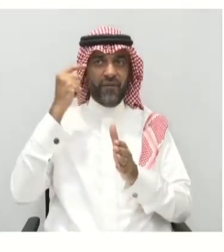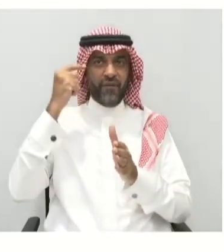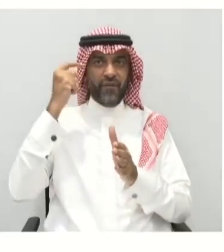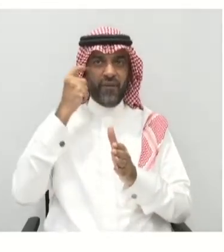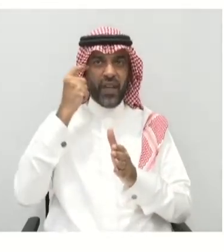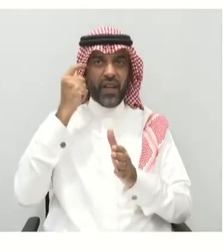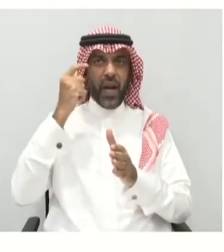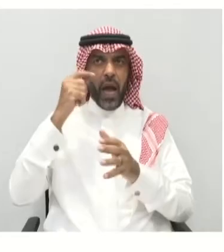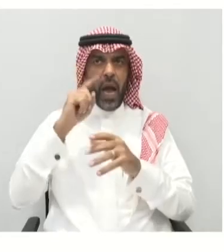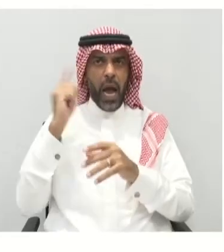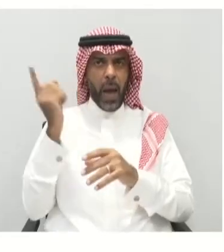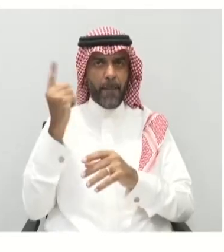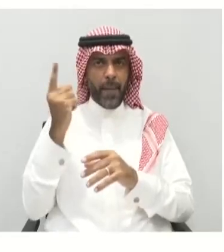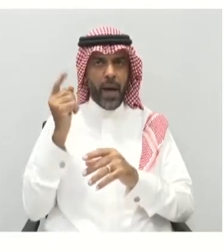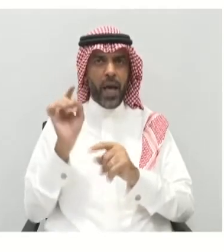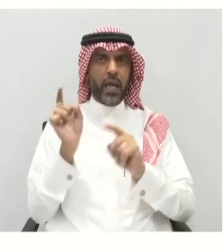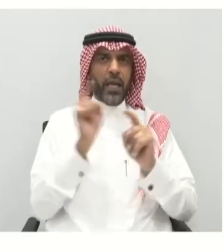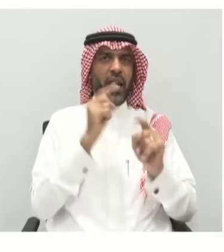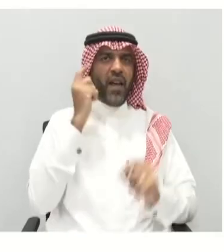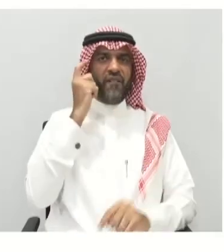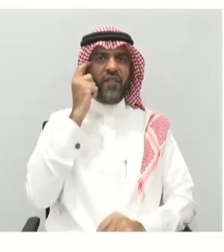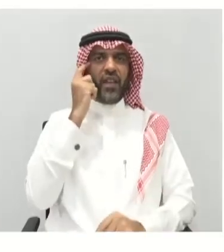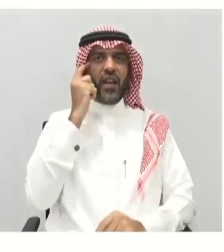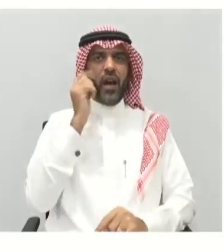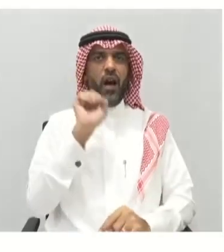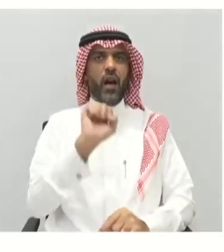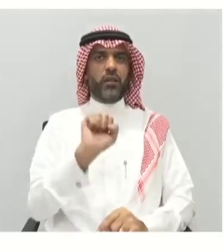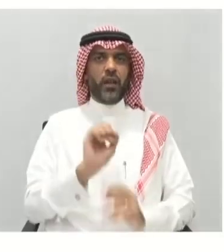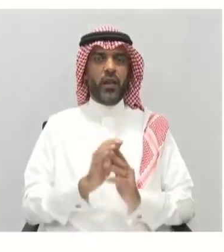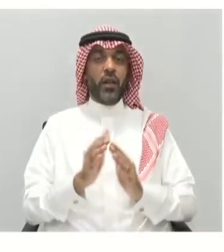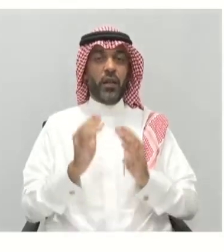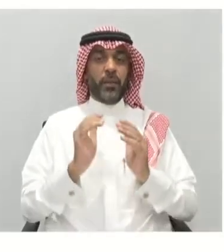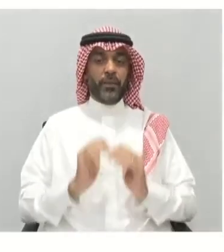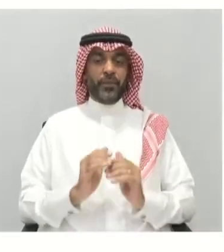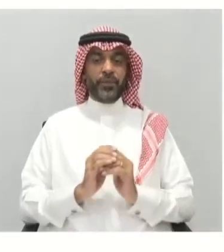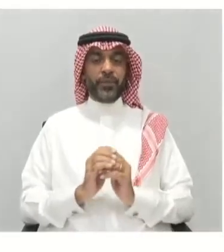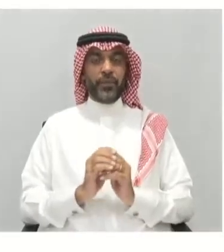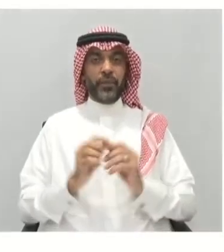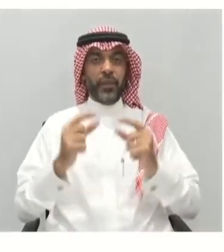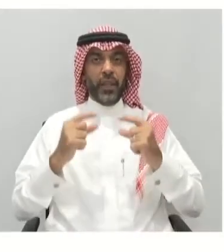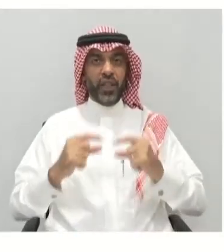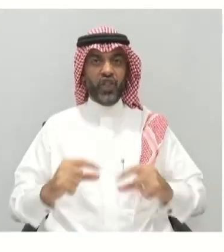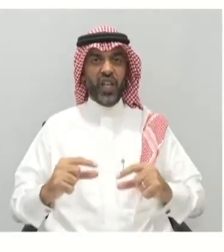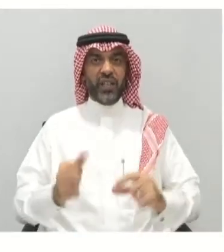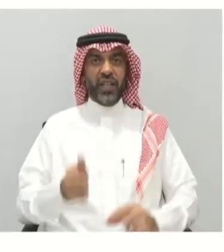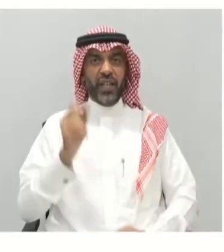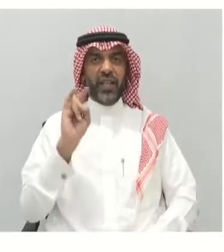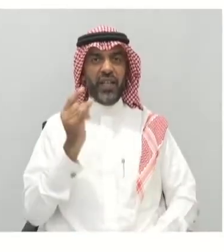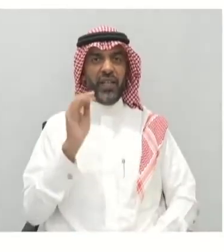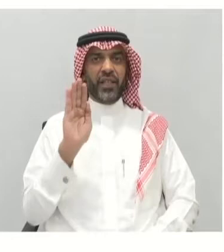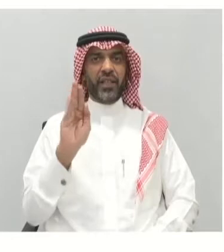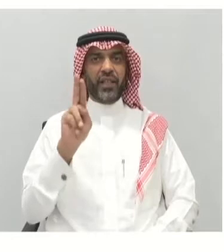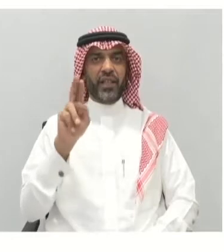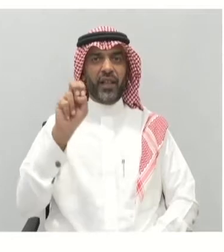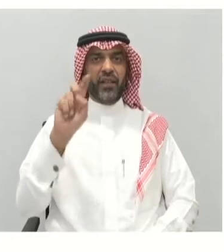خاص طيب ناتي الى النوع اللي بعده الحجاج الاستقرائي هو الانتقال من